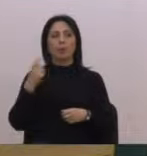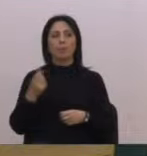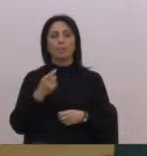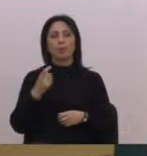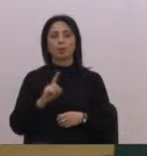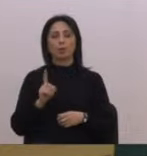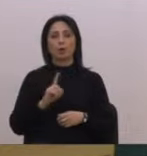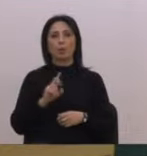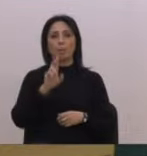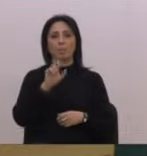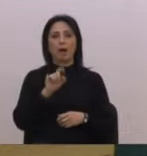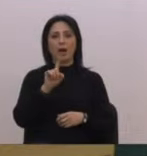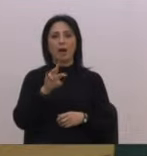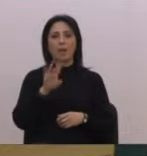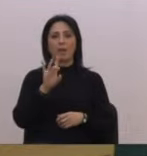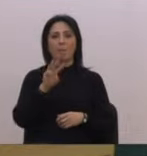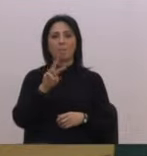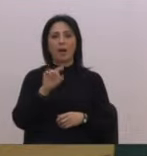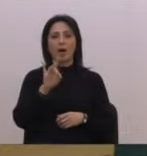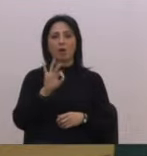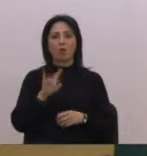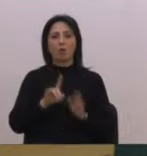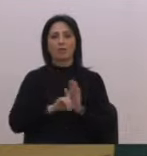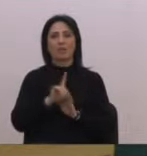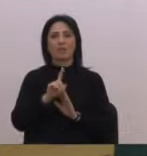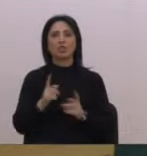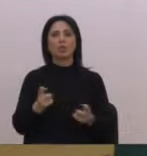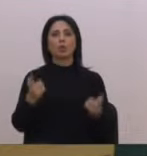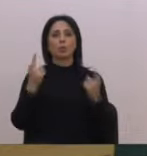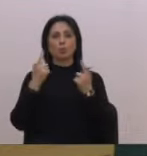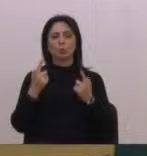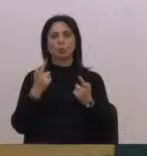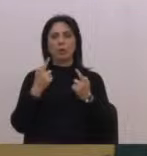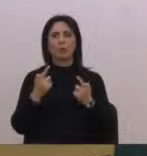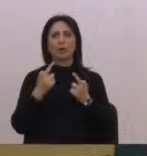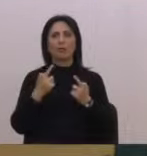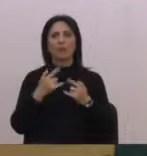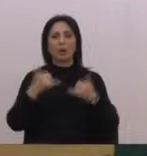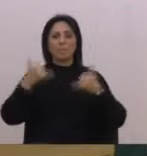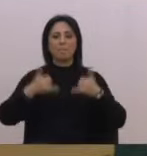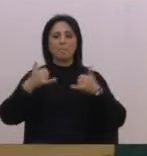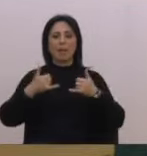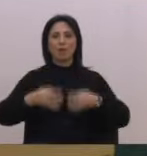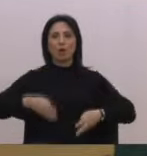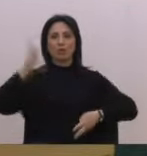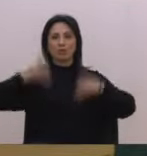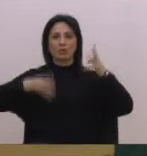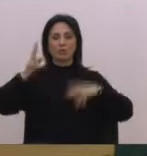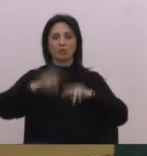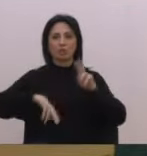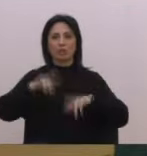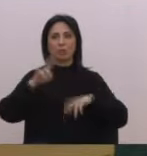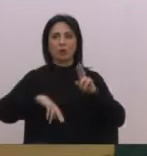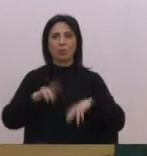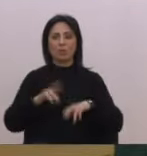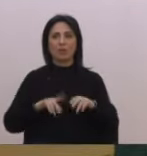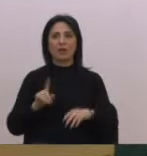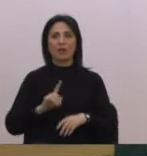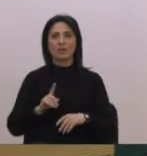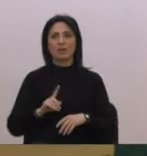რომ ბახმაროში დაიწყოს ამ უზარმაზარი ბეტონის კომპლექსის მშენებლობა,